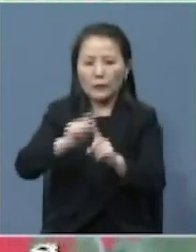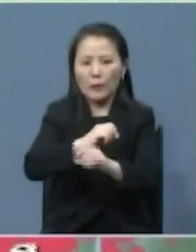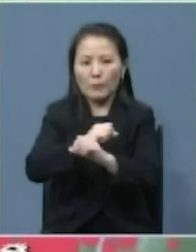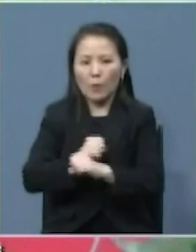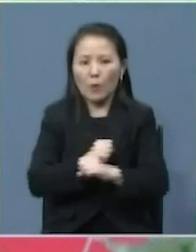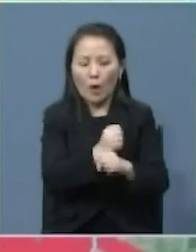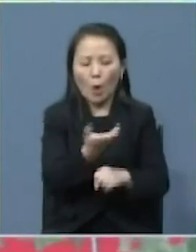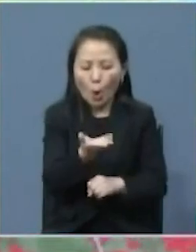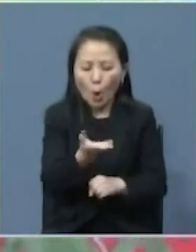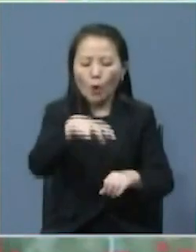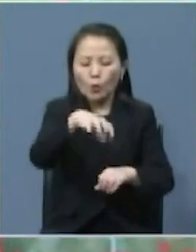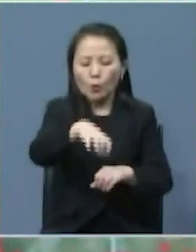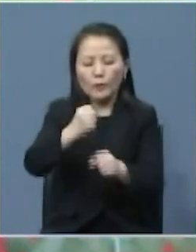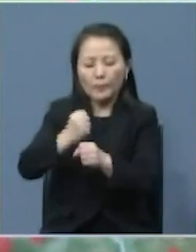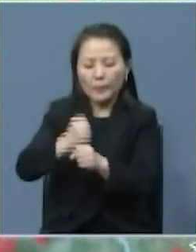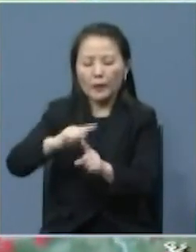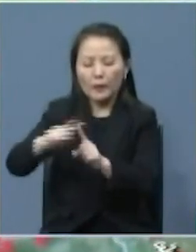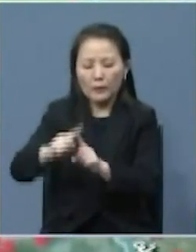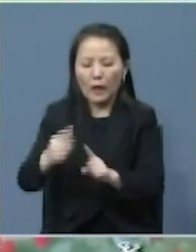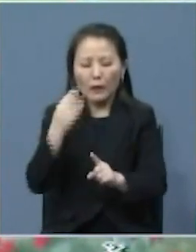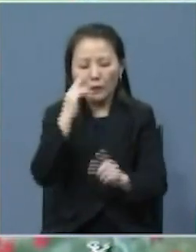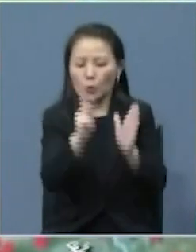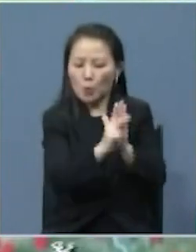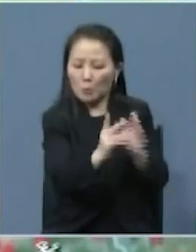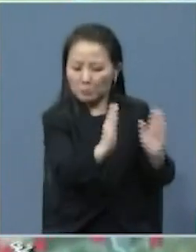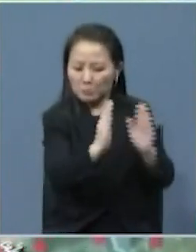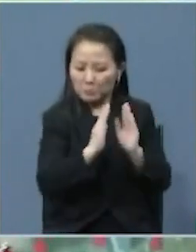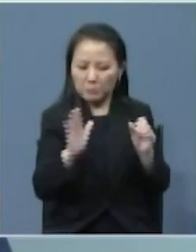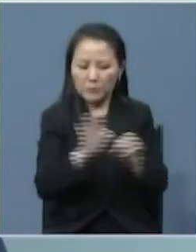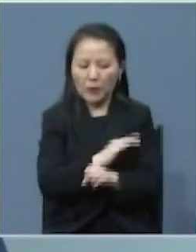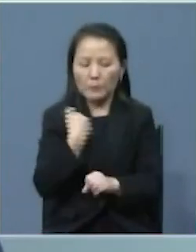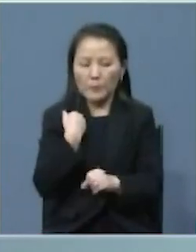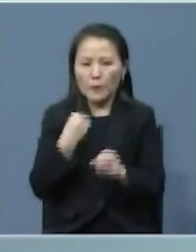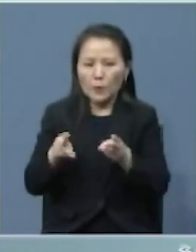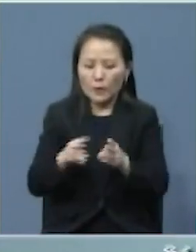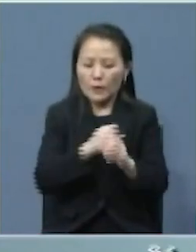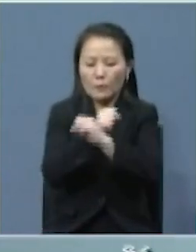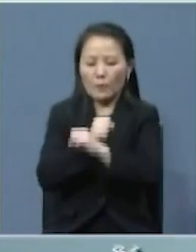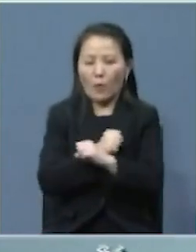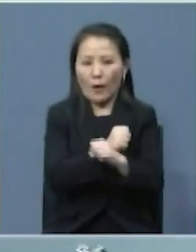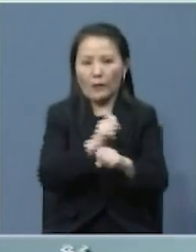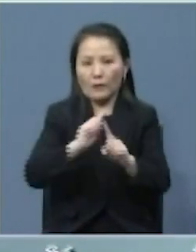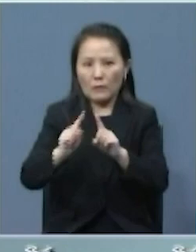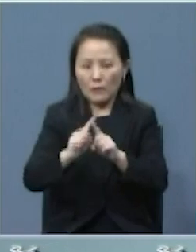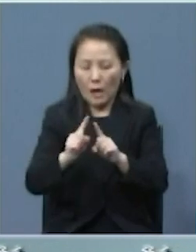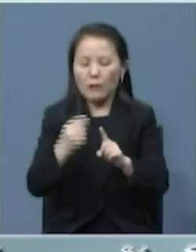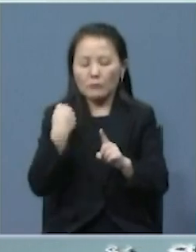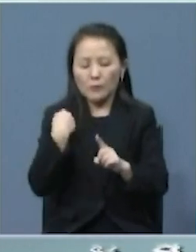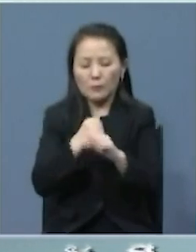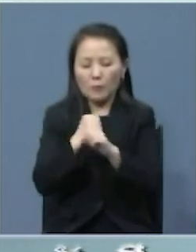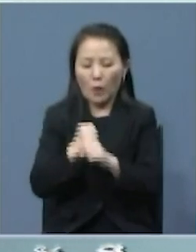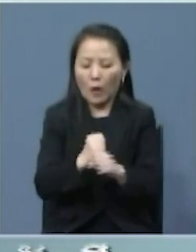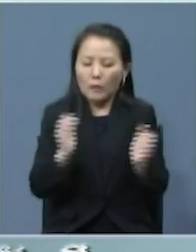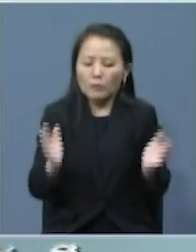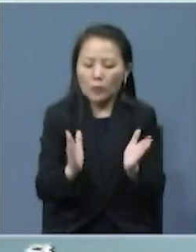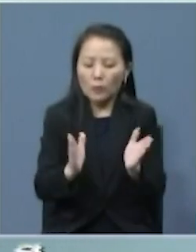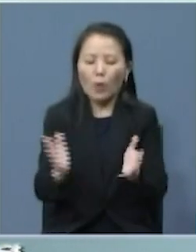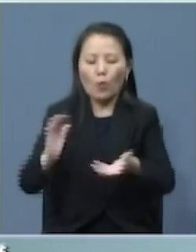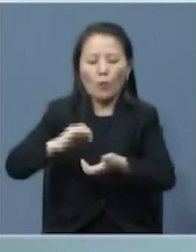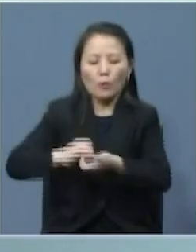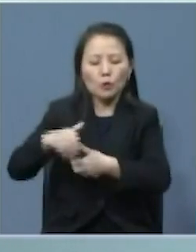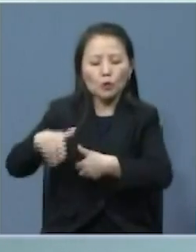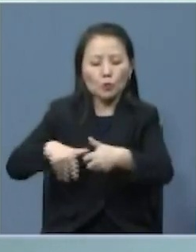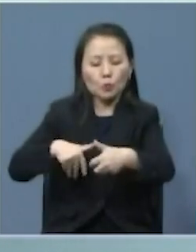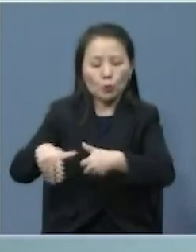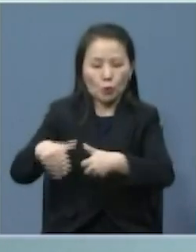ต่างๆได้มีการดำเนินการอย่างเคร่งครัดทั้งในเรื่องของการควบคุมการกำกับแหล่งกำเนิดการรณรงค์เสริมสร้างความร่วมมือกับพี่น้